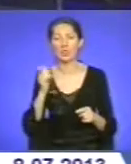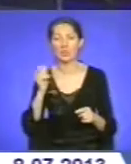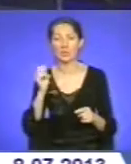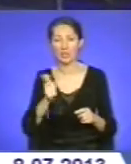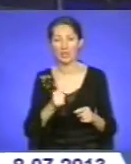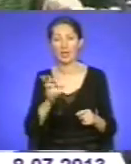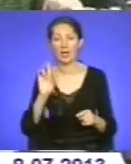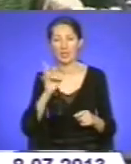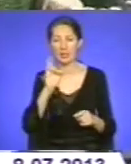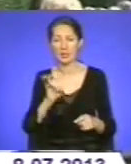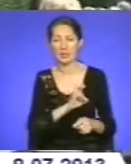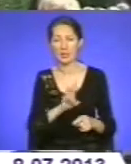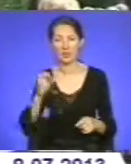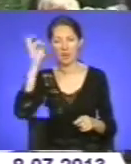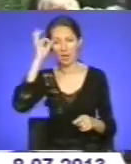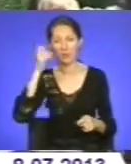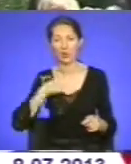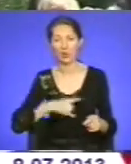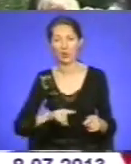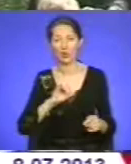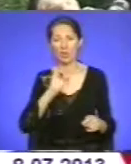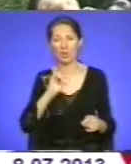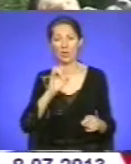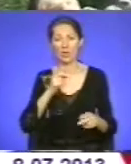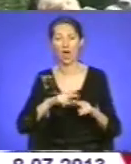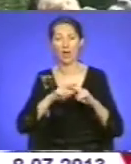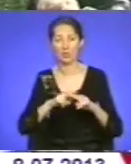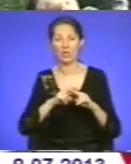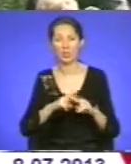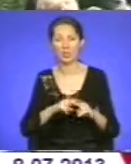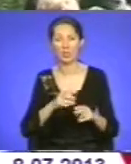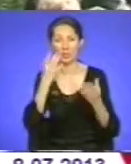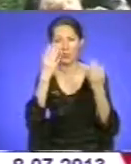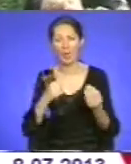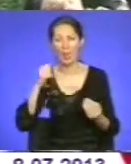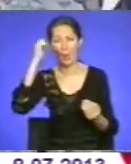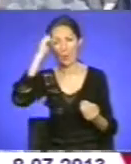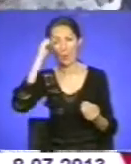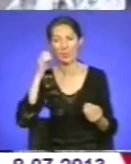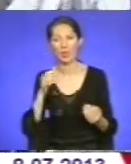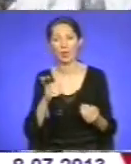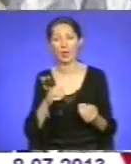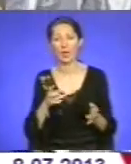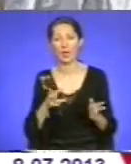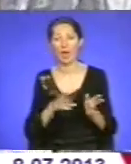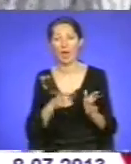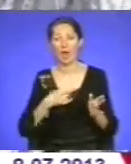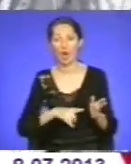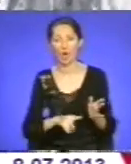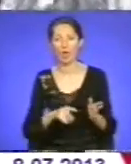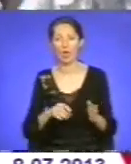далі. У день пам'яті Різдва чесного славного пророка, предтечі та хрестителя Господнього